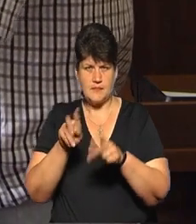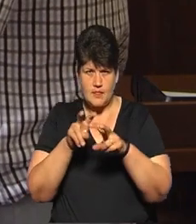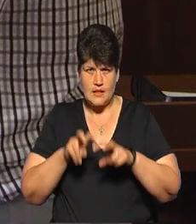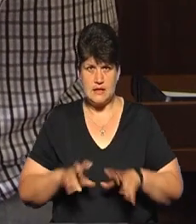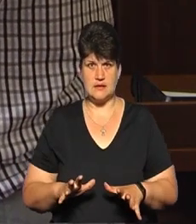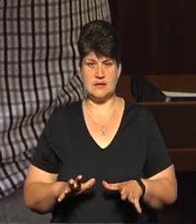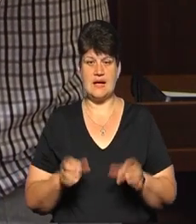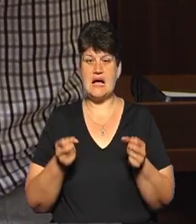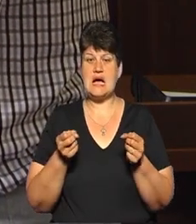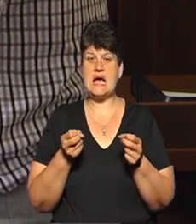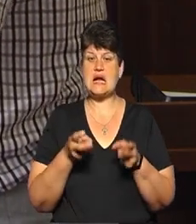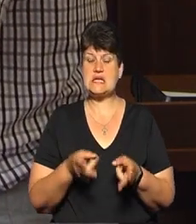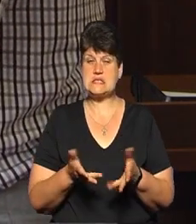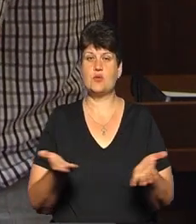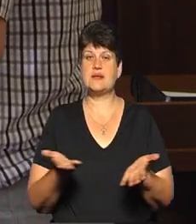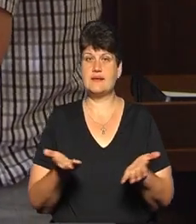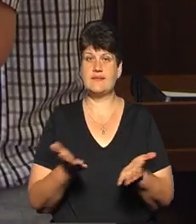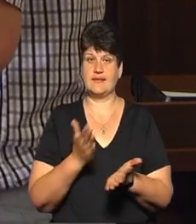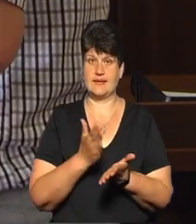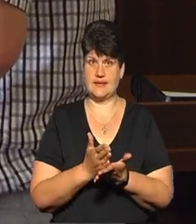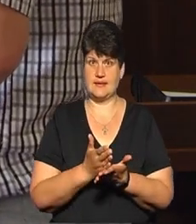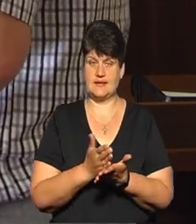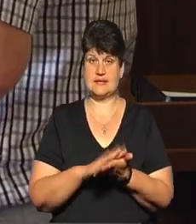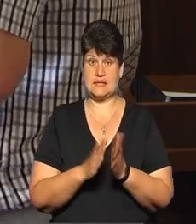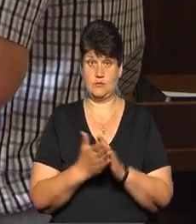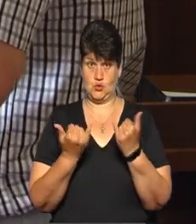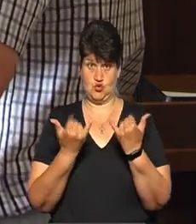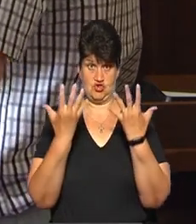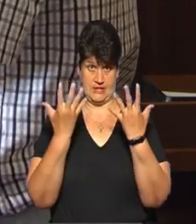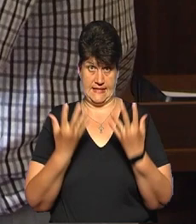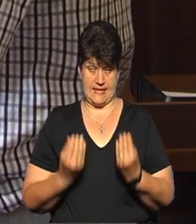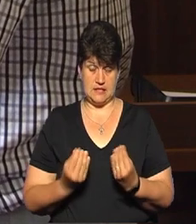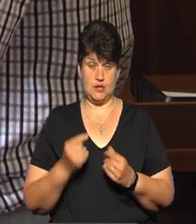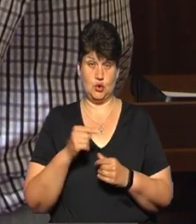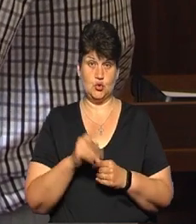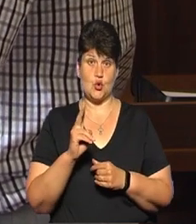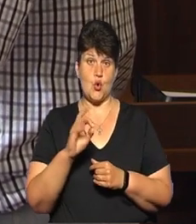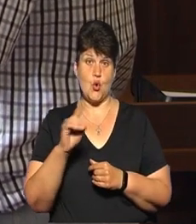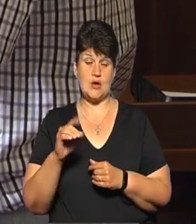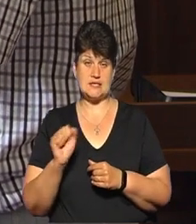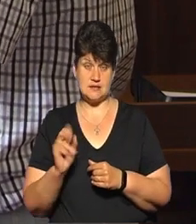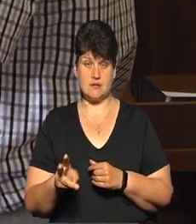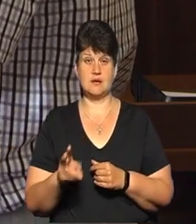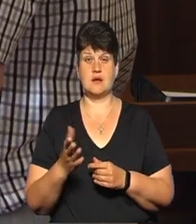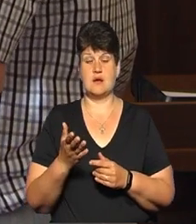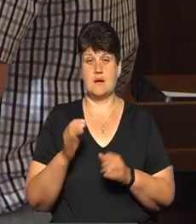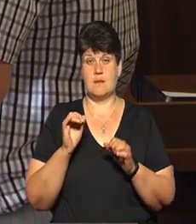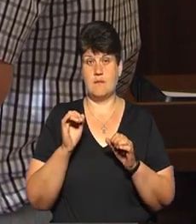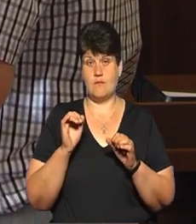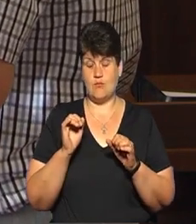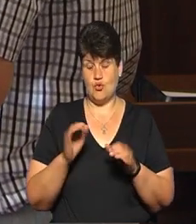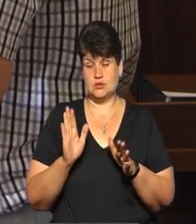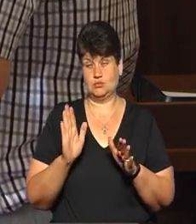Ризиком, який існує станом на сьогоднішній день, того, що Козак, перебуваючи на волі, може незаконно впливати на свідків та впливати